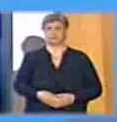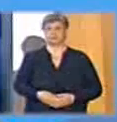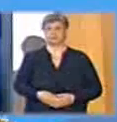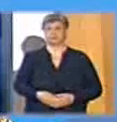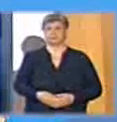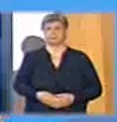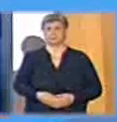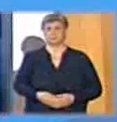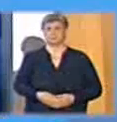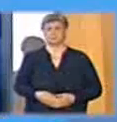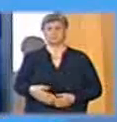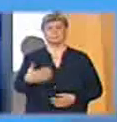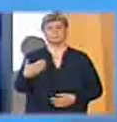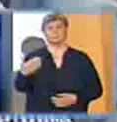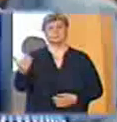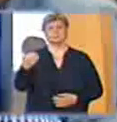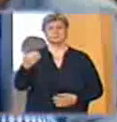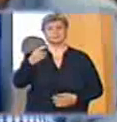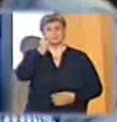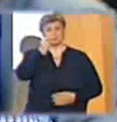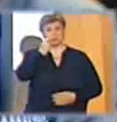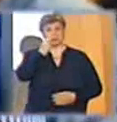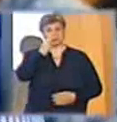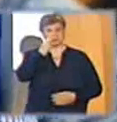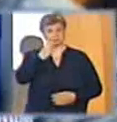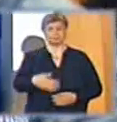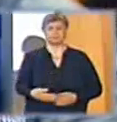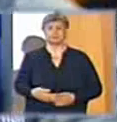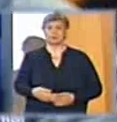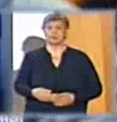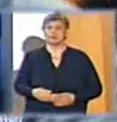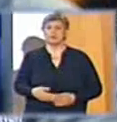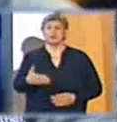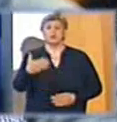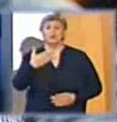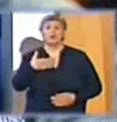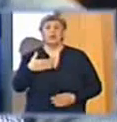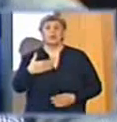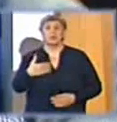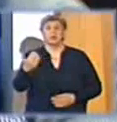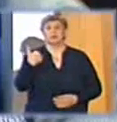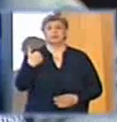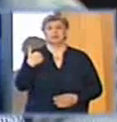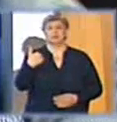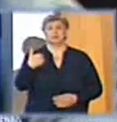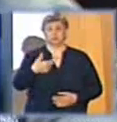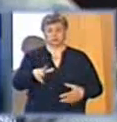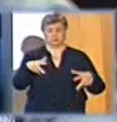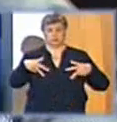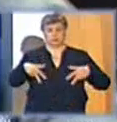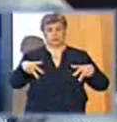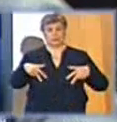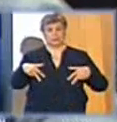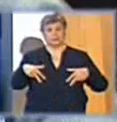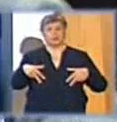Κατσίγιαννης από Αθήνα 984. Ήθελα να ρωτήσω το εξής. Υπάρχει στις προθέσεις της κυβέρνησης η ανάλυση μιας